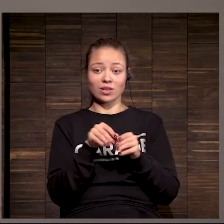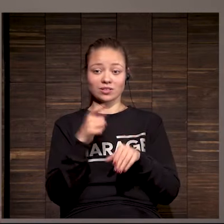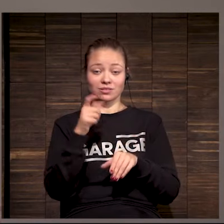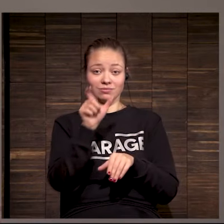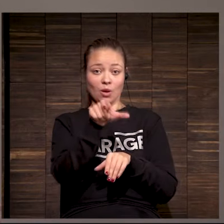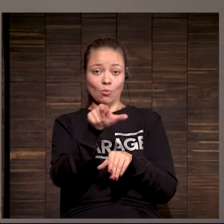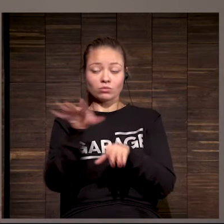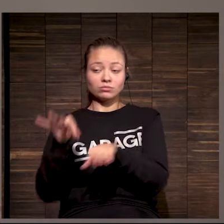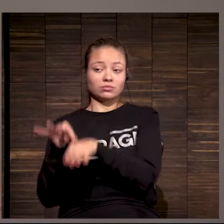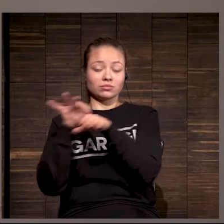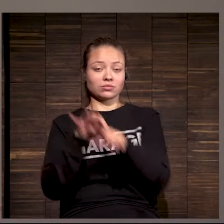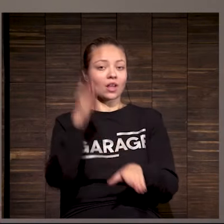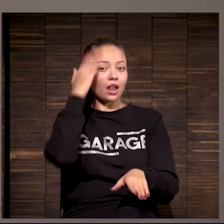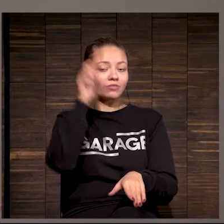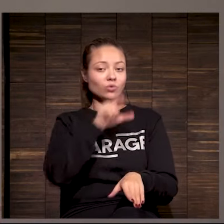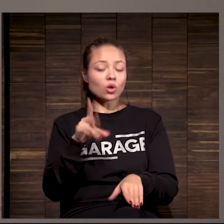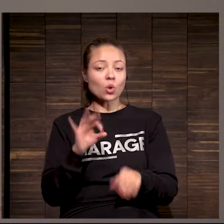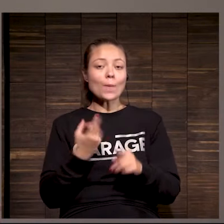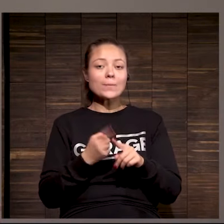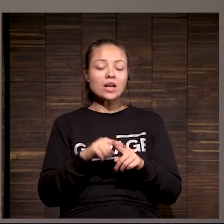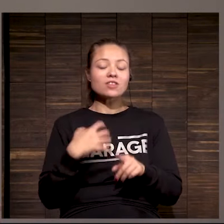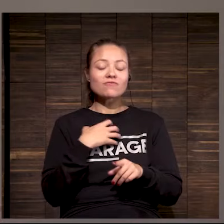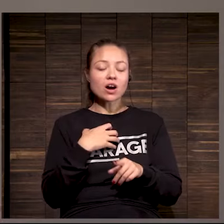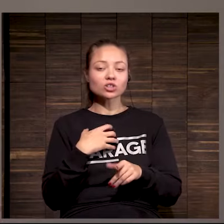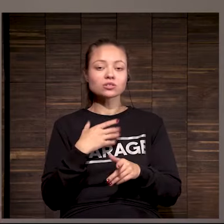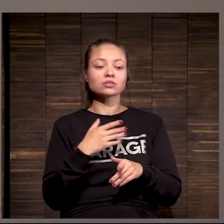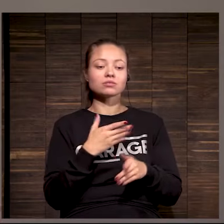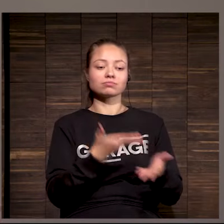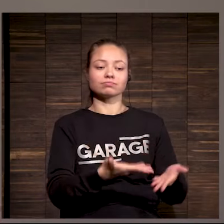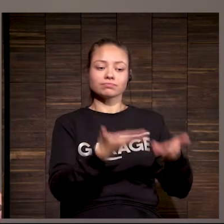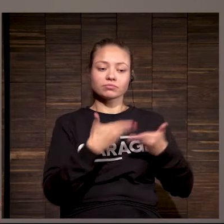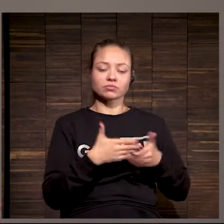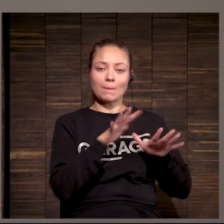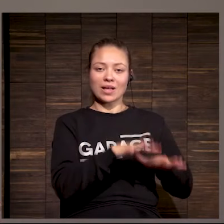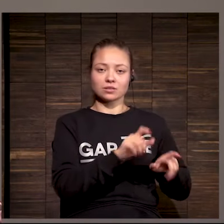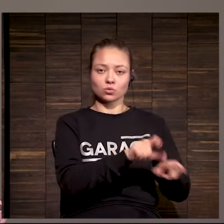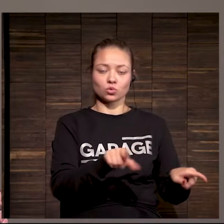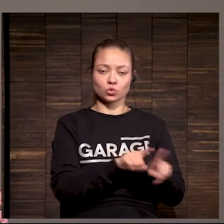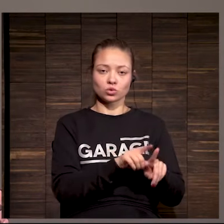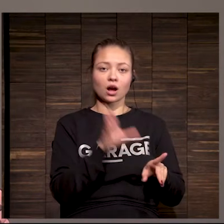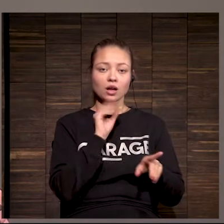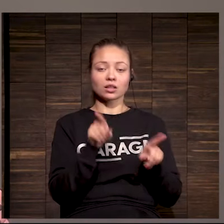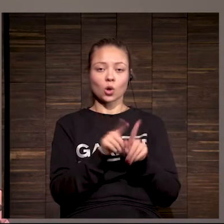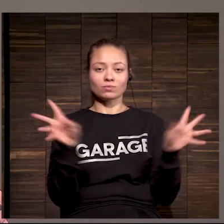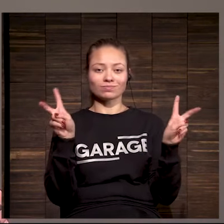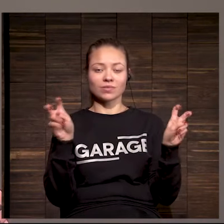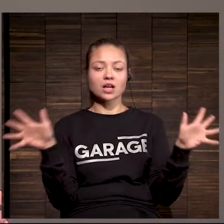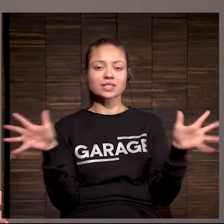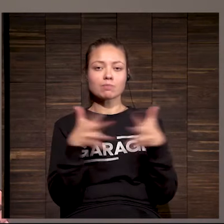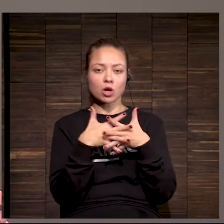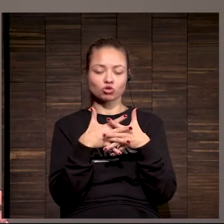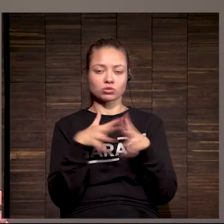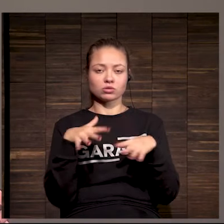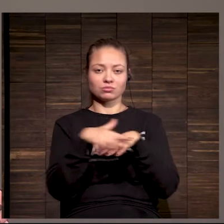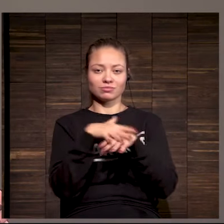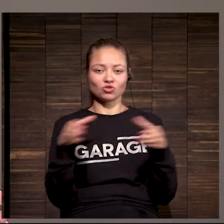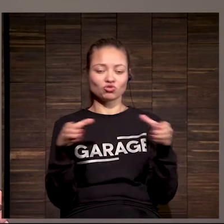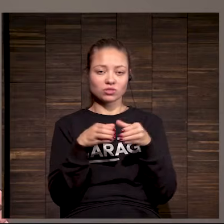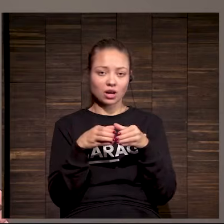людей но при этом важно наниматель местных людей тоже когда у тебя такой смертный что ты обеспечиваешь